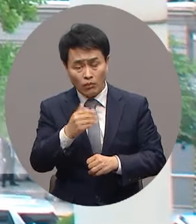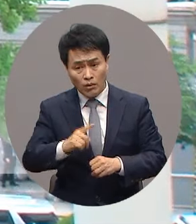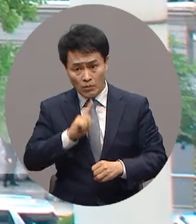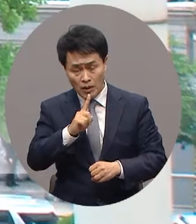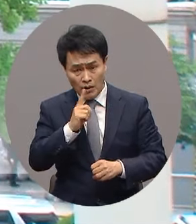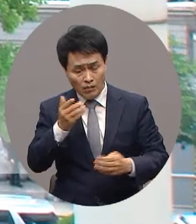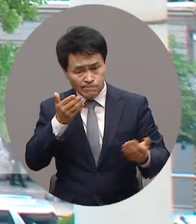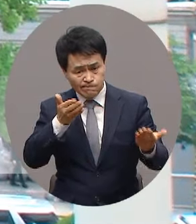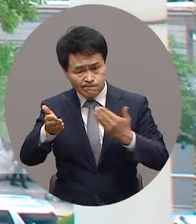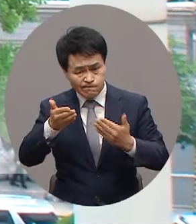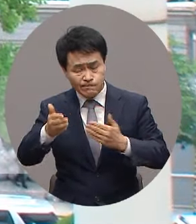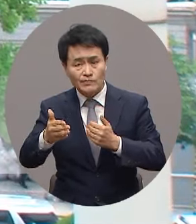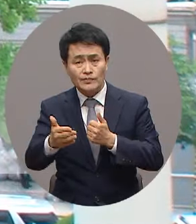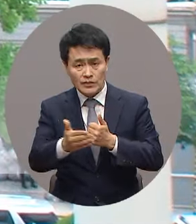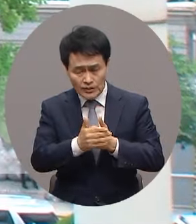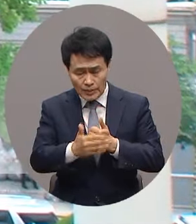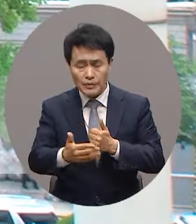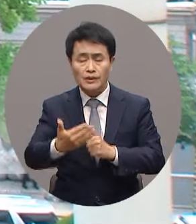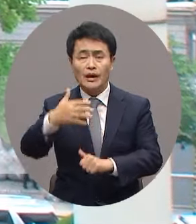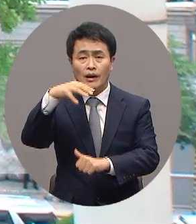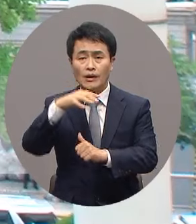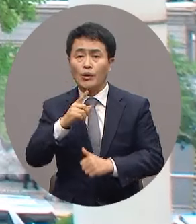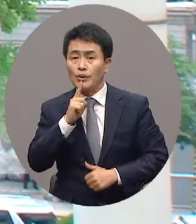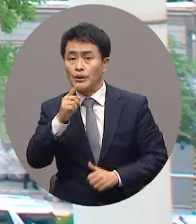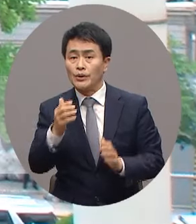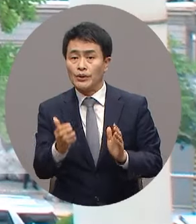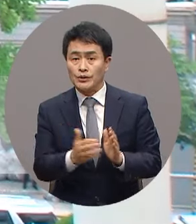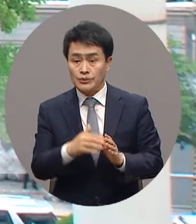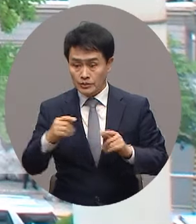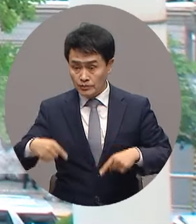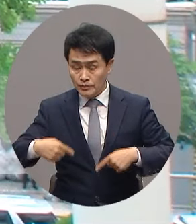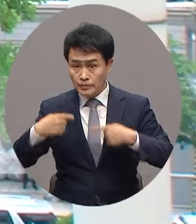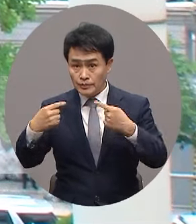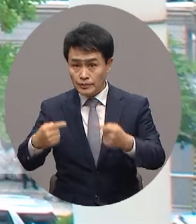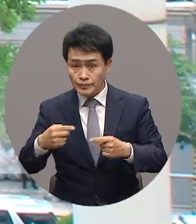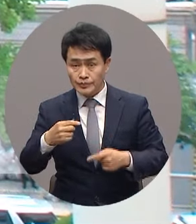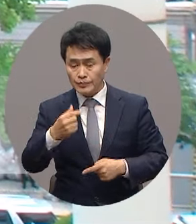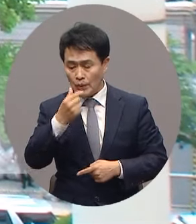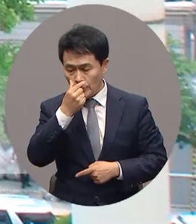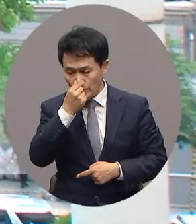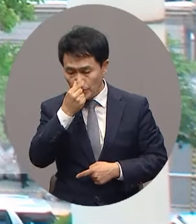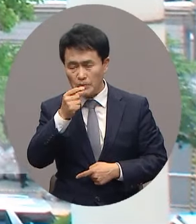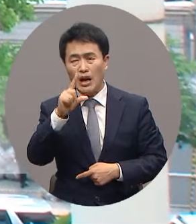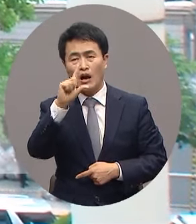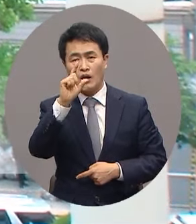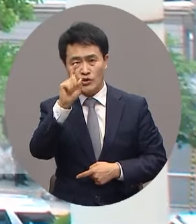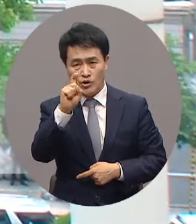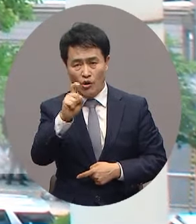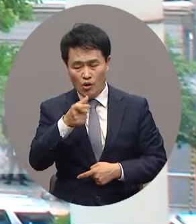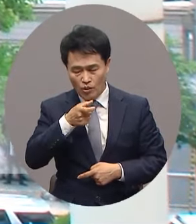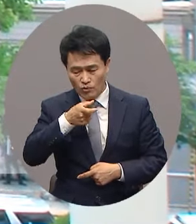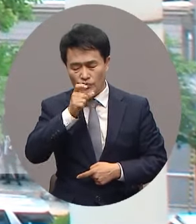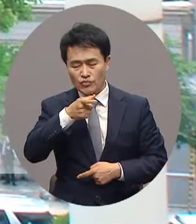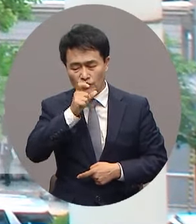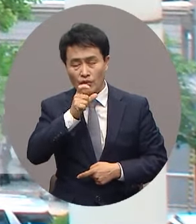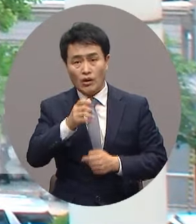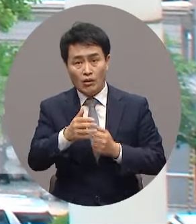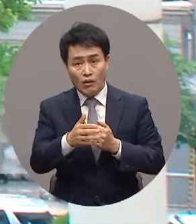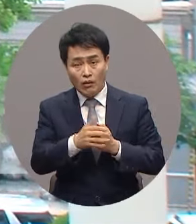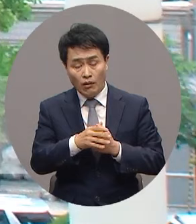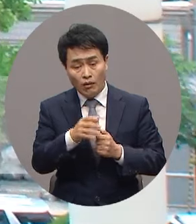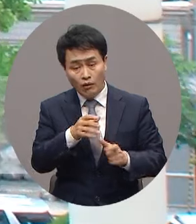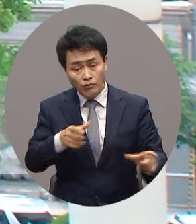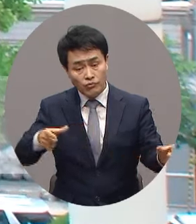영장 청구의 계기가 된 걸로 보입니다 지난 출석 조사에서 김씨는 소주만 열장 정도 마셨다고 진술했지만 술자리에 있던